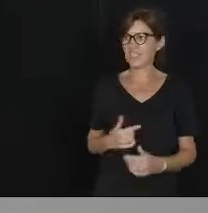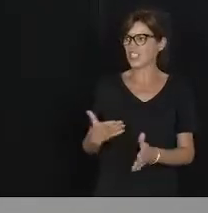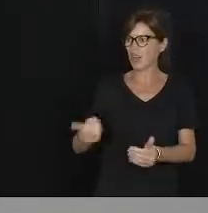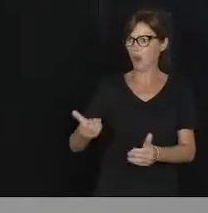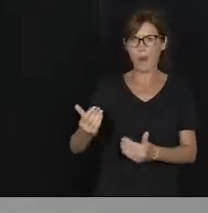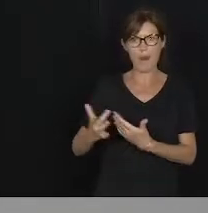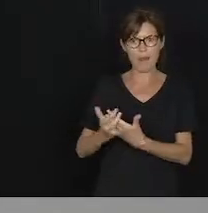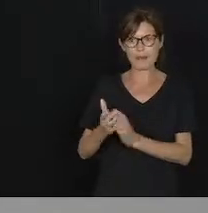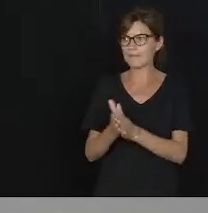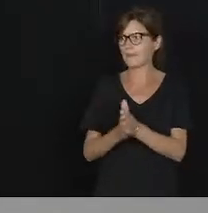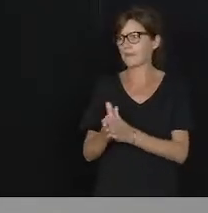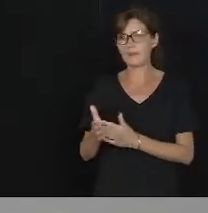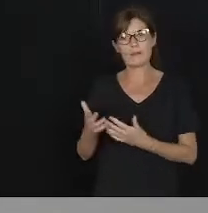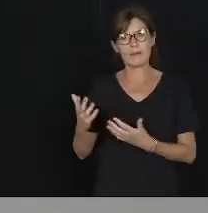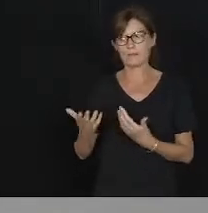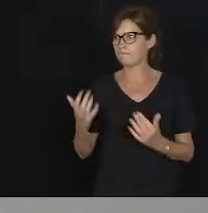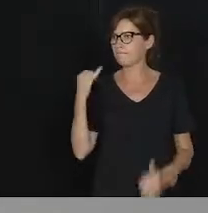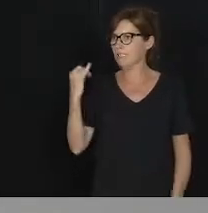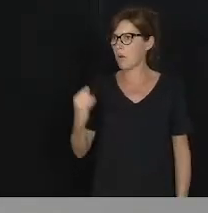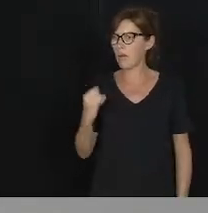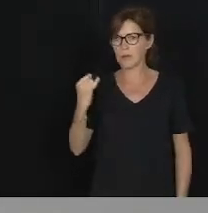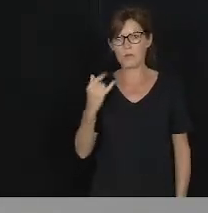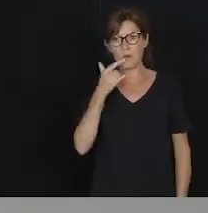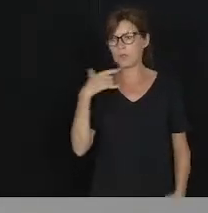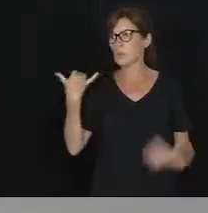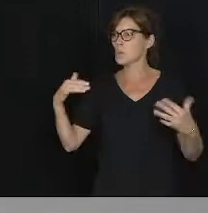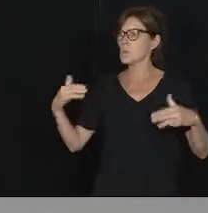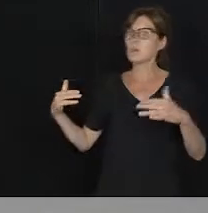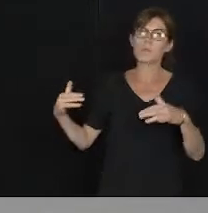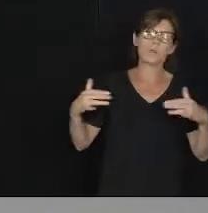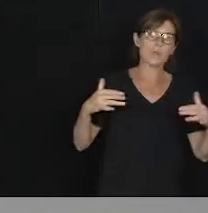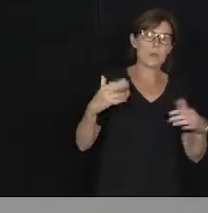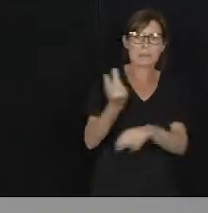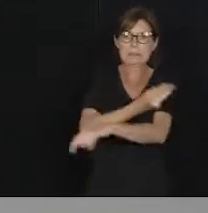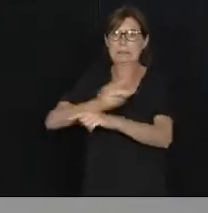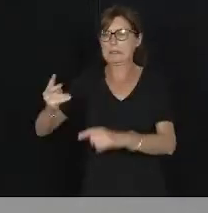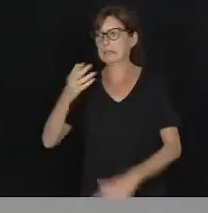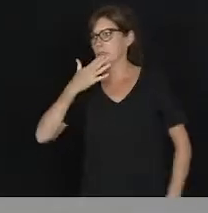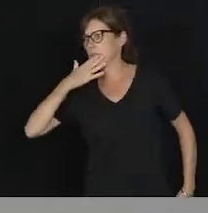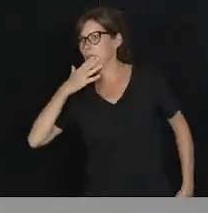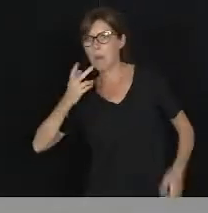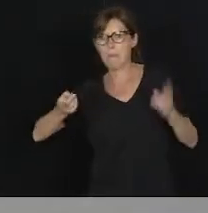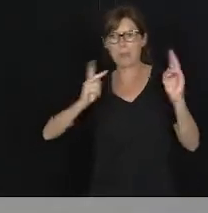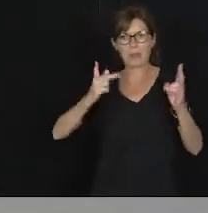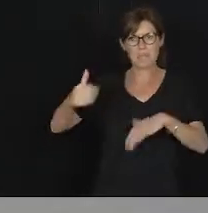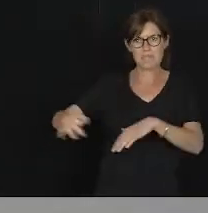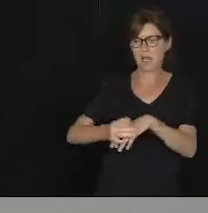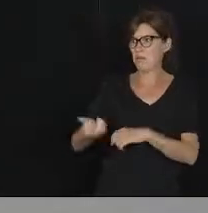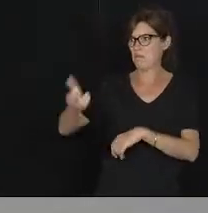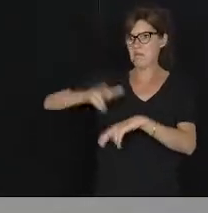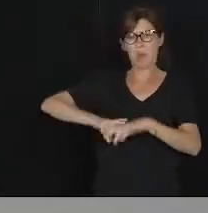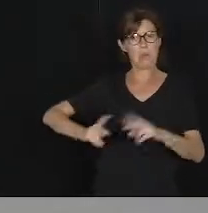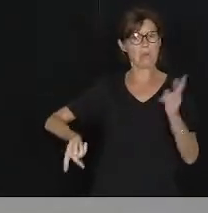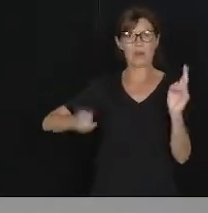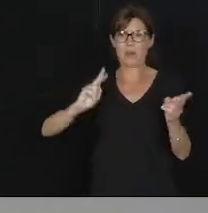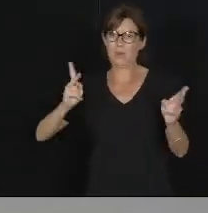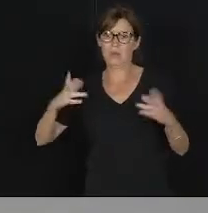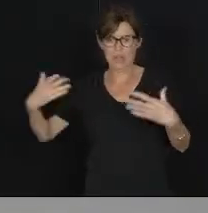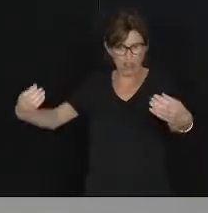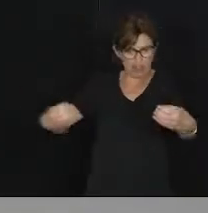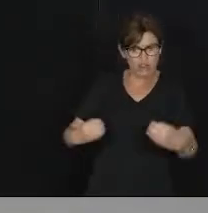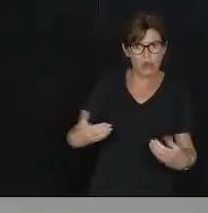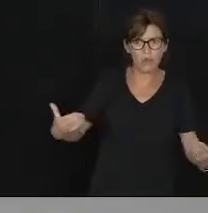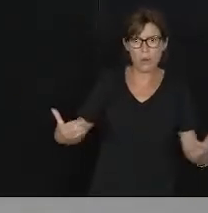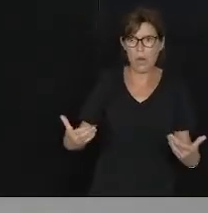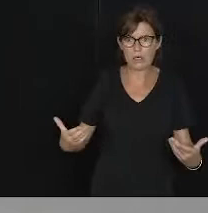voulez, la sensation du danger encouru par le conjoint, et elle impose, je reprends ici une formule d'un soldat qui s'appelle Jules Porte, elle impose, dit-il,